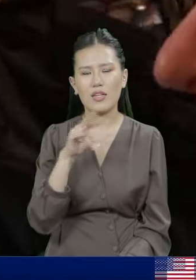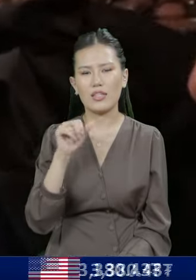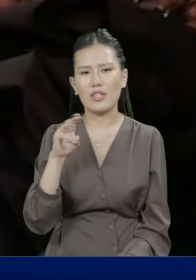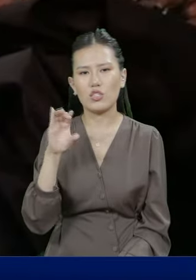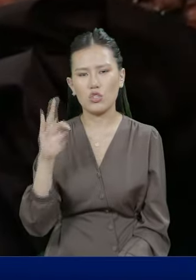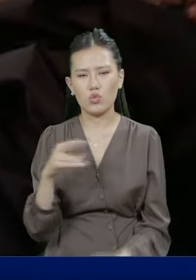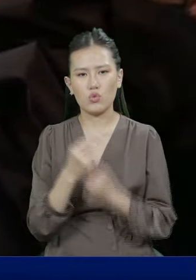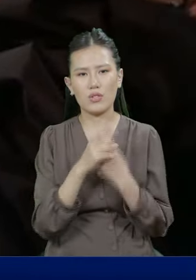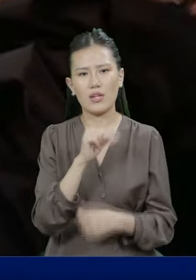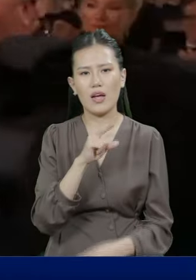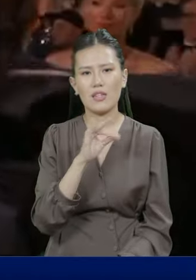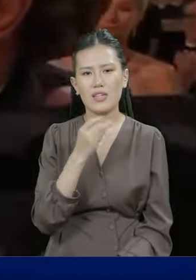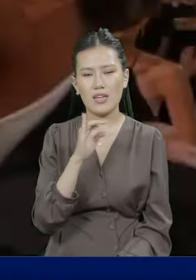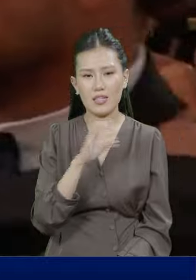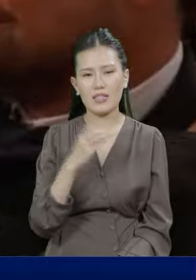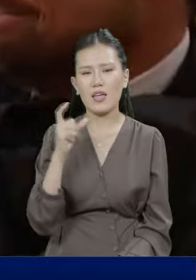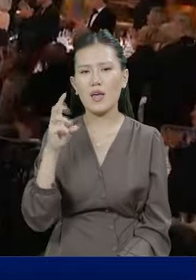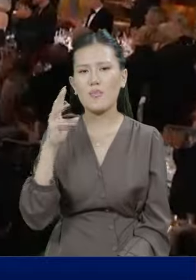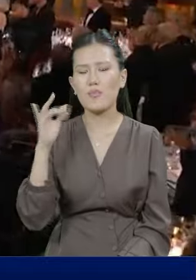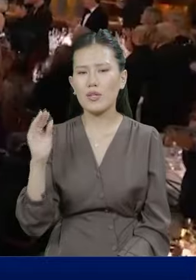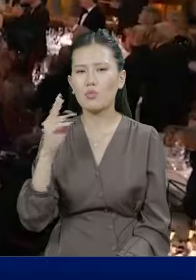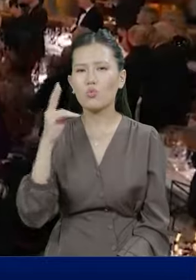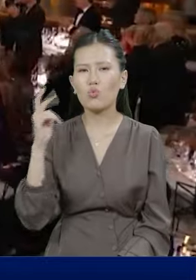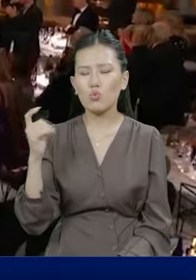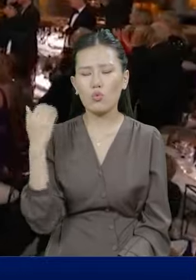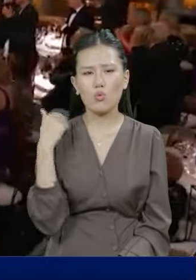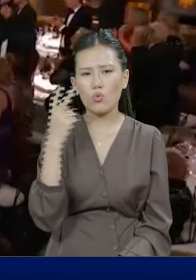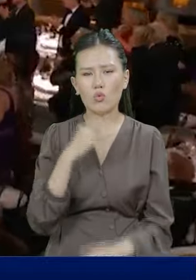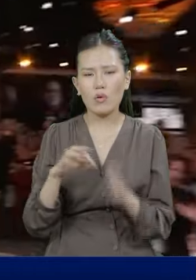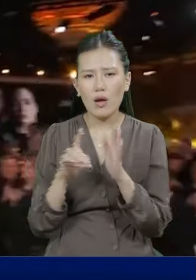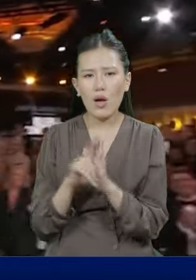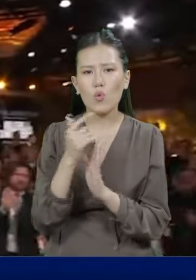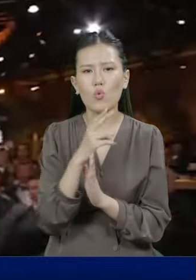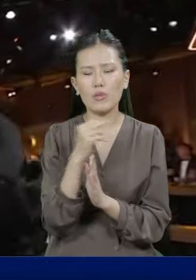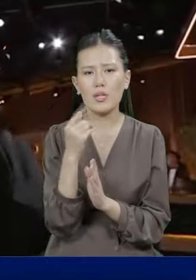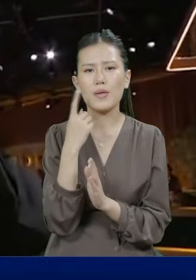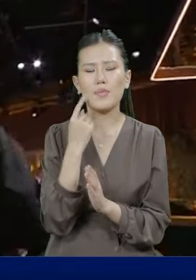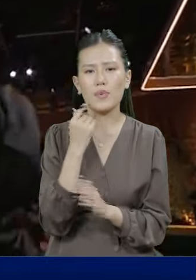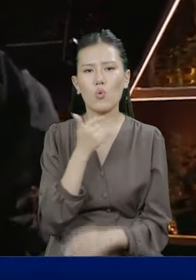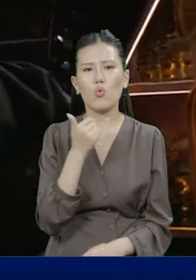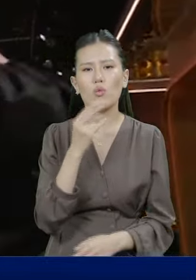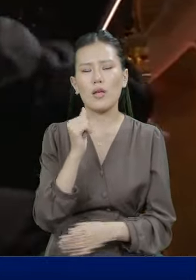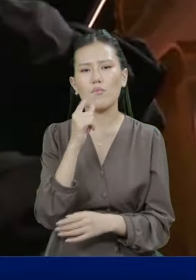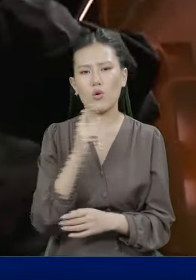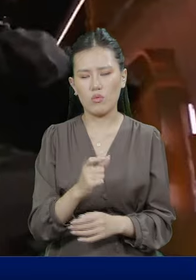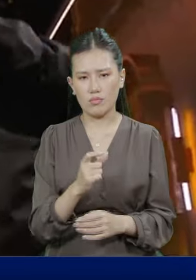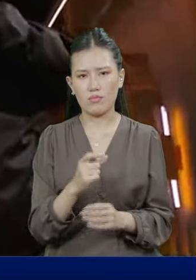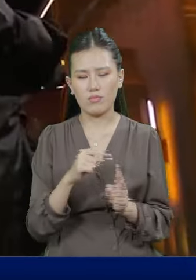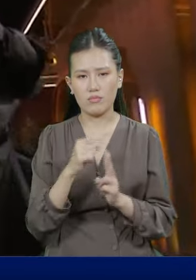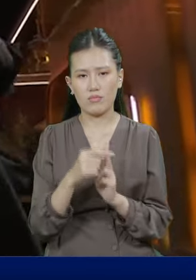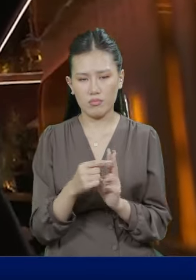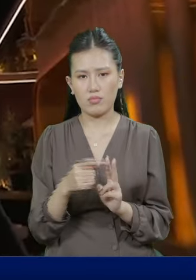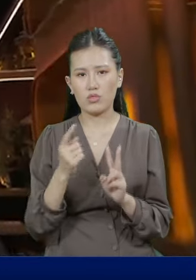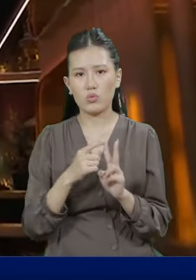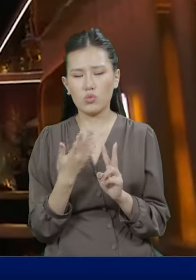жүжигчин Кайли Рейс нар Эммигийн түүхэнд анх удаа нэр дэвссэн уугуул америк эмэгтэй жүжигчид болжээ. Жүжигчин Дэври Ван Тайгийн хувьд